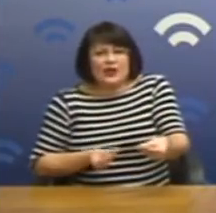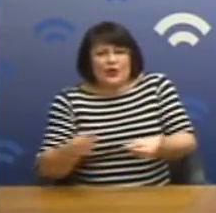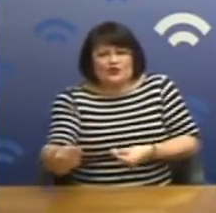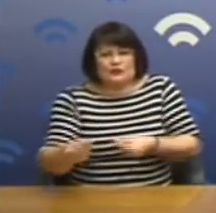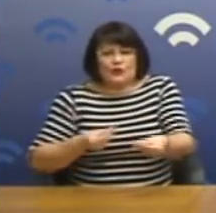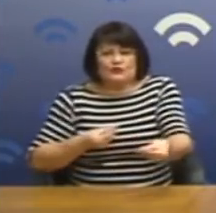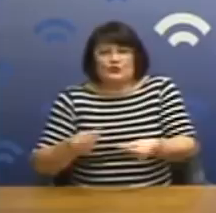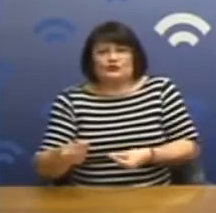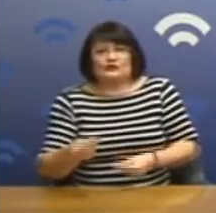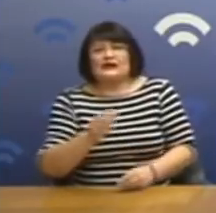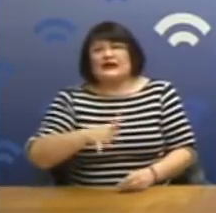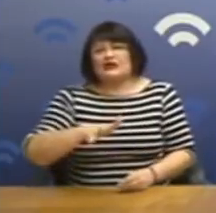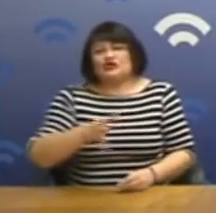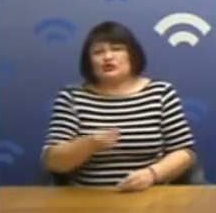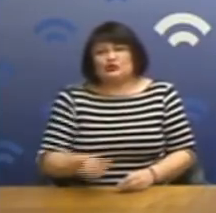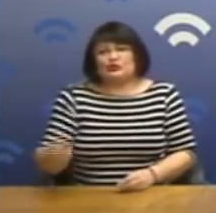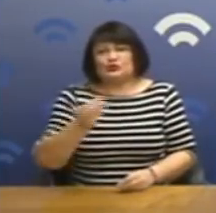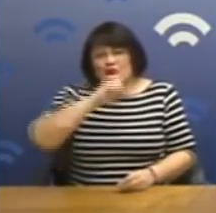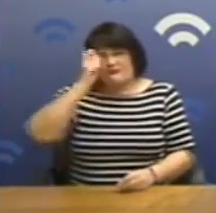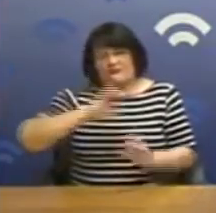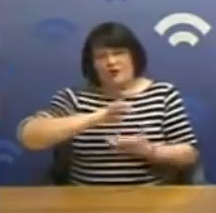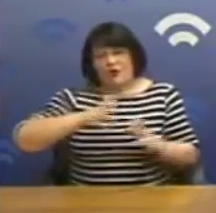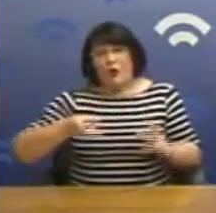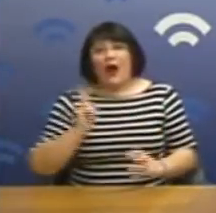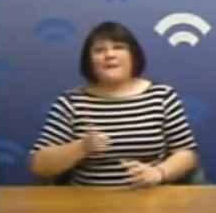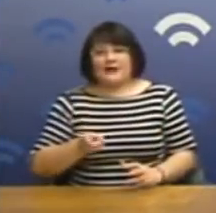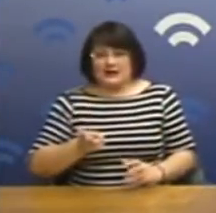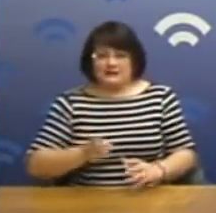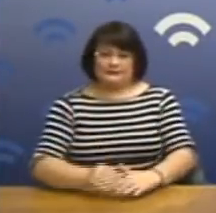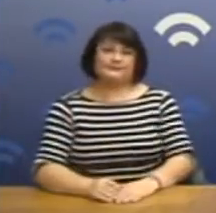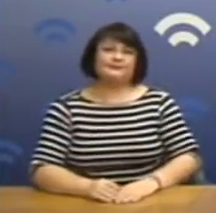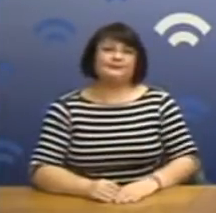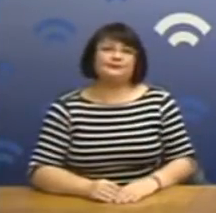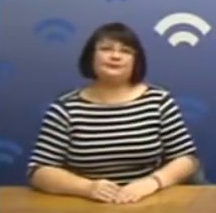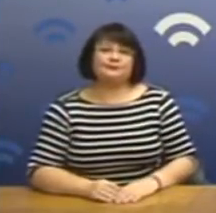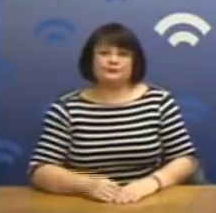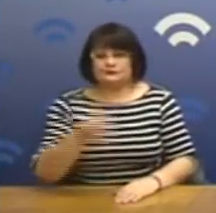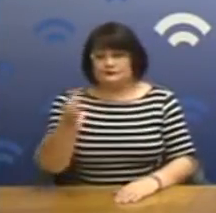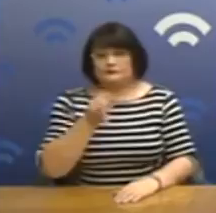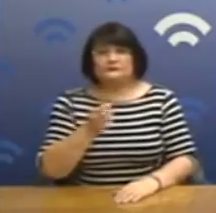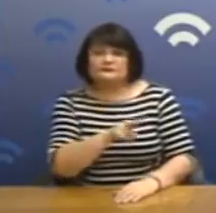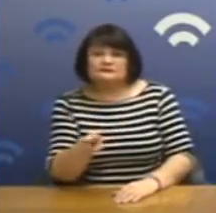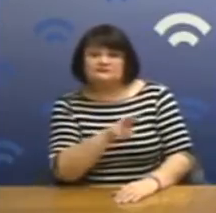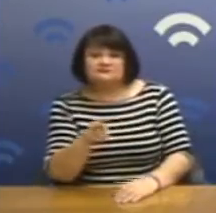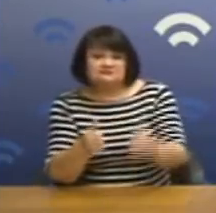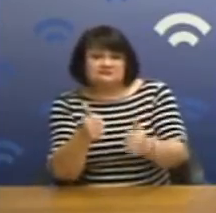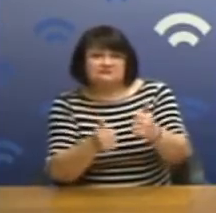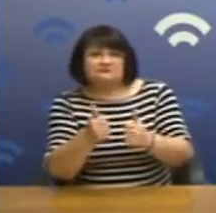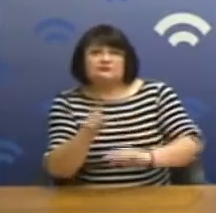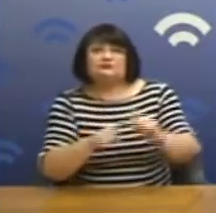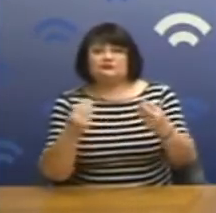σήμερα ακόμα πιο περίπλοκο και επικίνδυνο. Διαγωνίζεστε για το ποιος εφαρμόζει καλύτερα